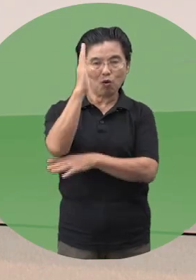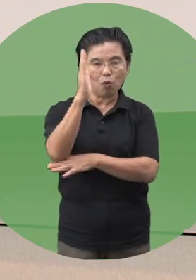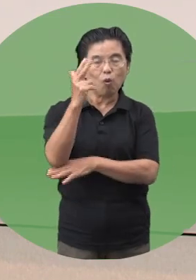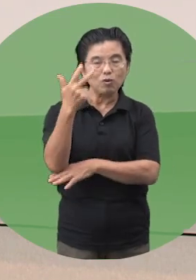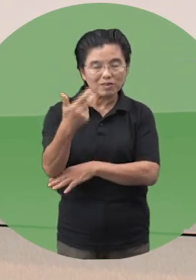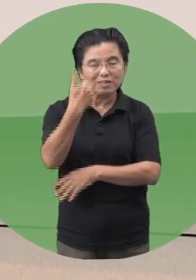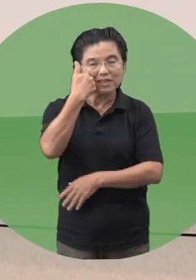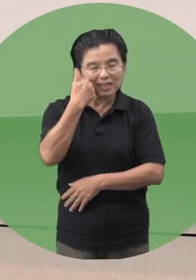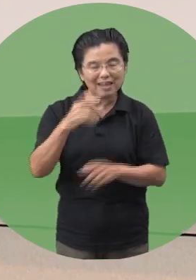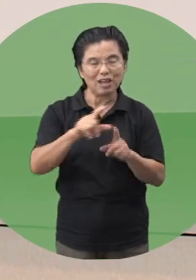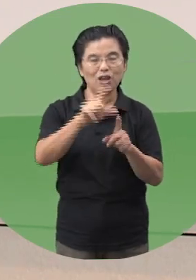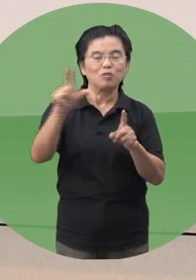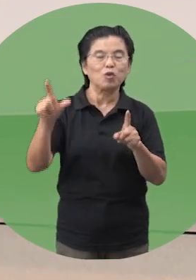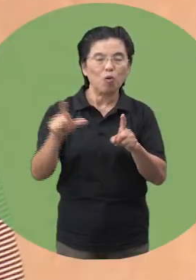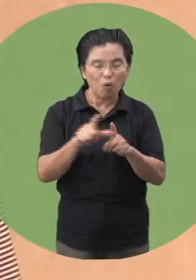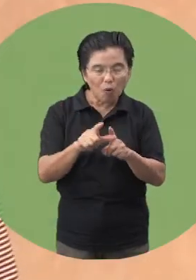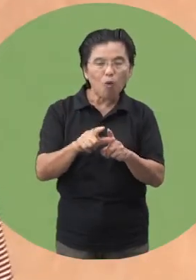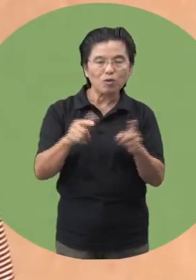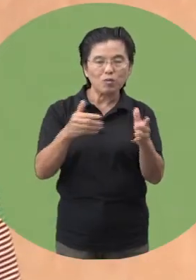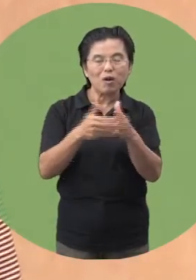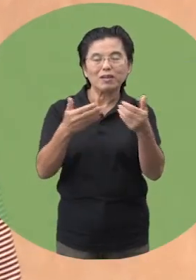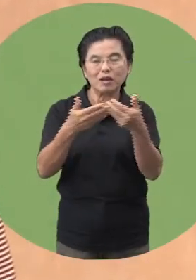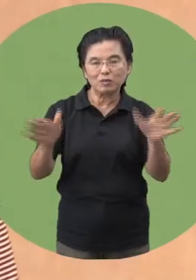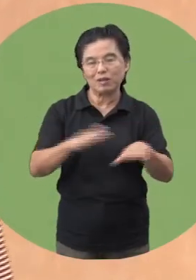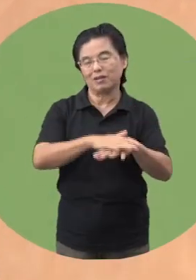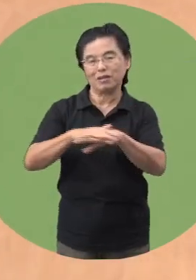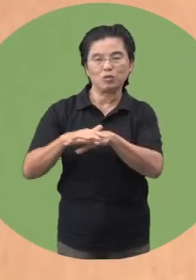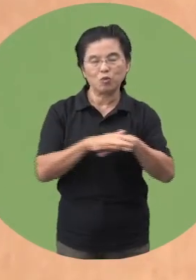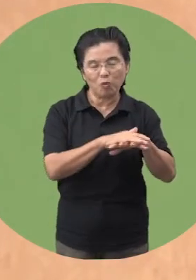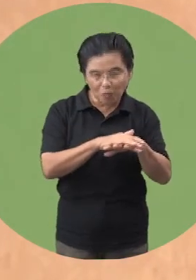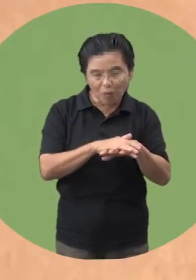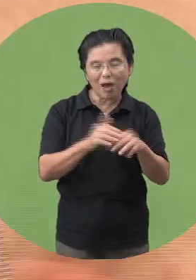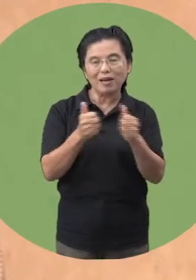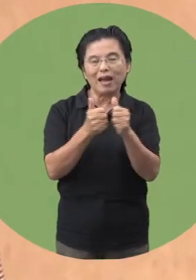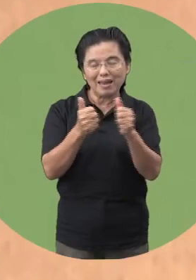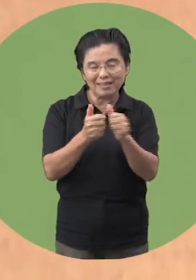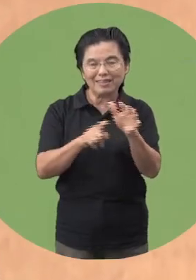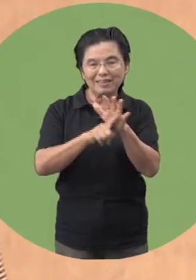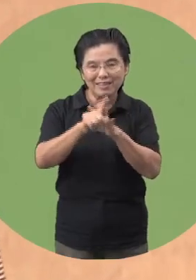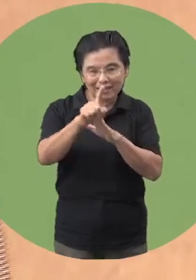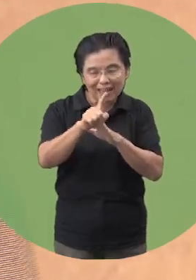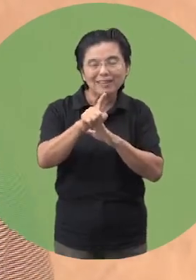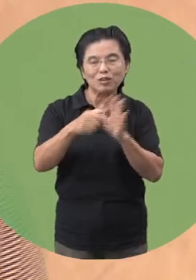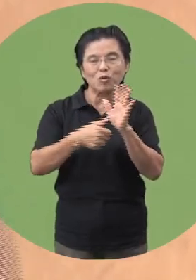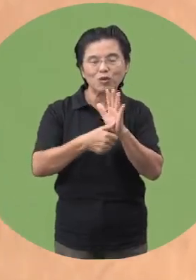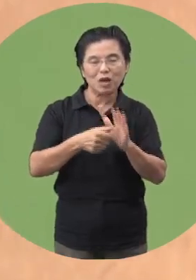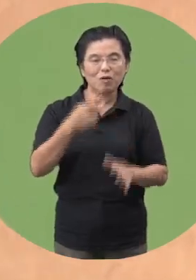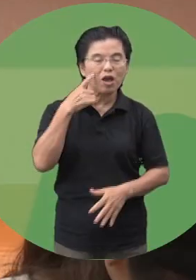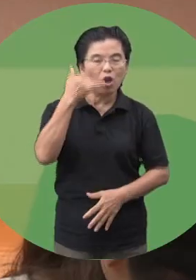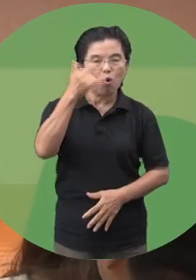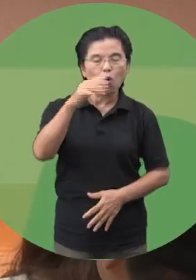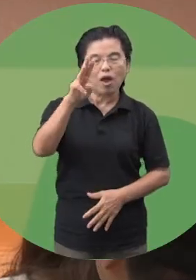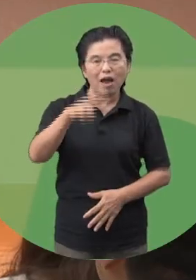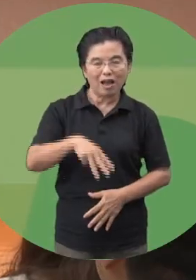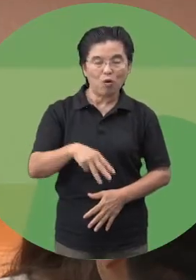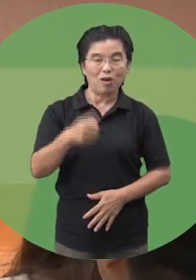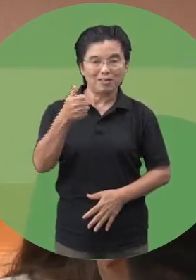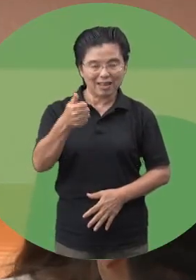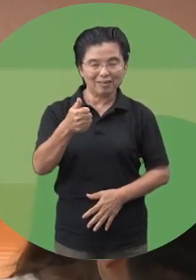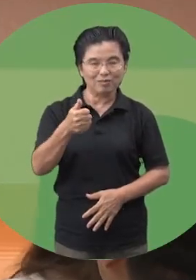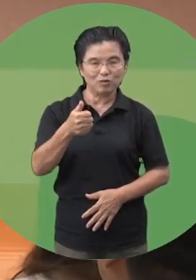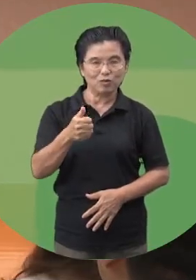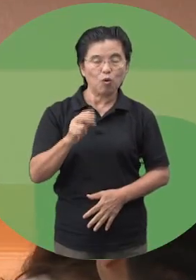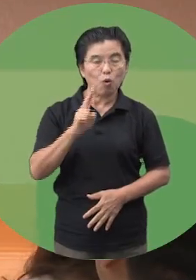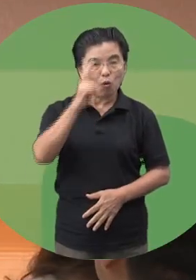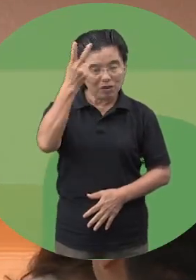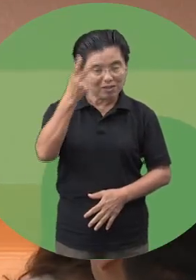は、NPO 法人バリアフリーネットワーク会議の代表、親川治さんです。今後、沖縄のバリ